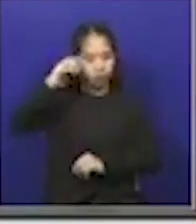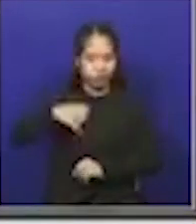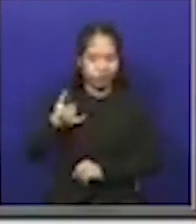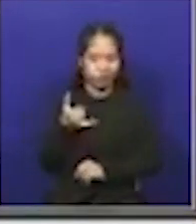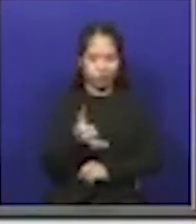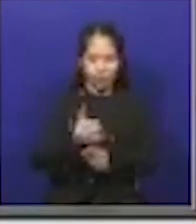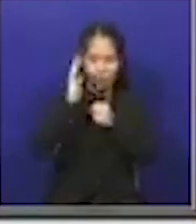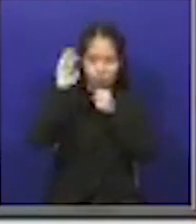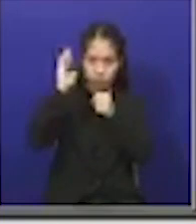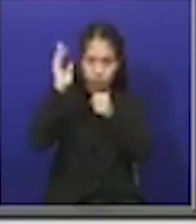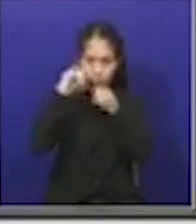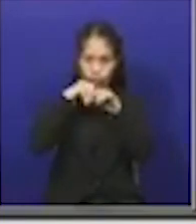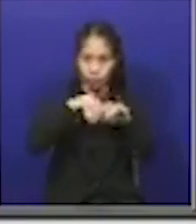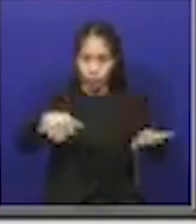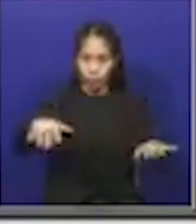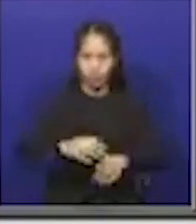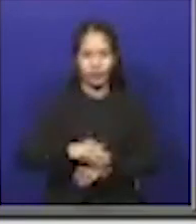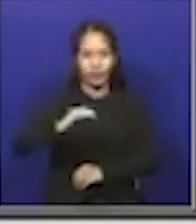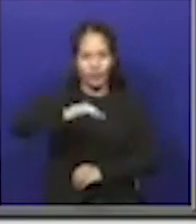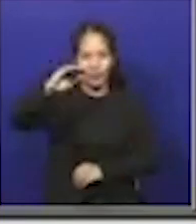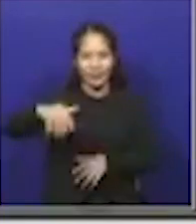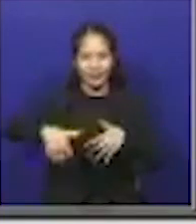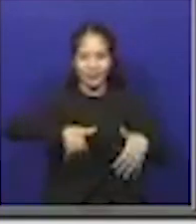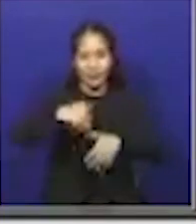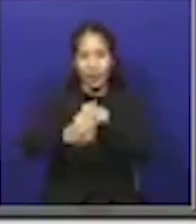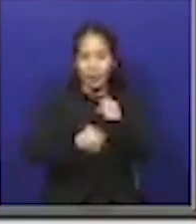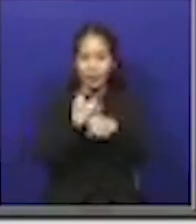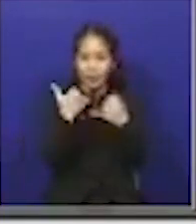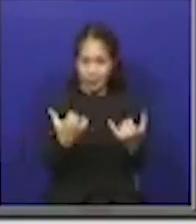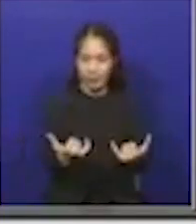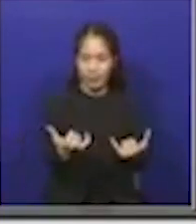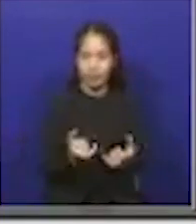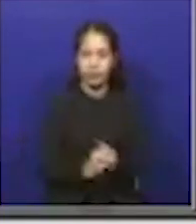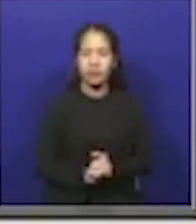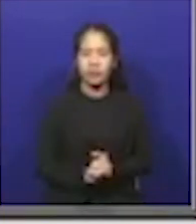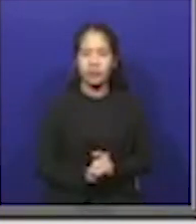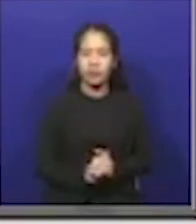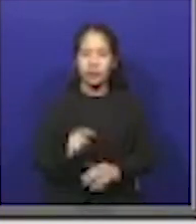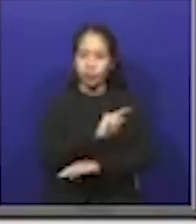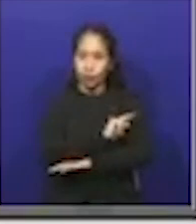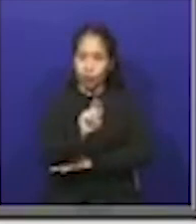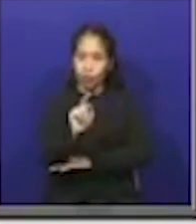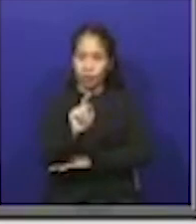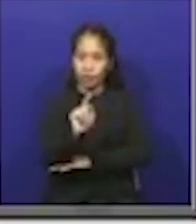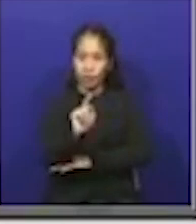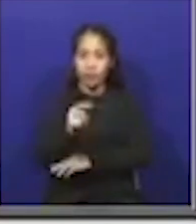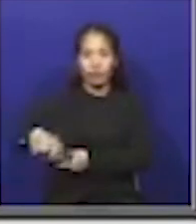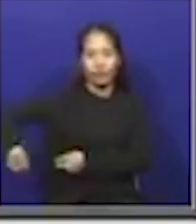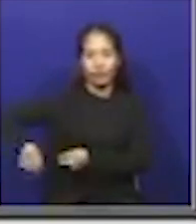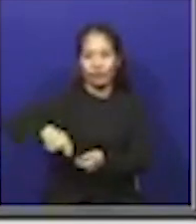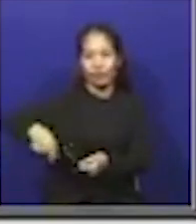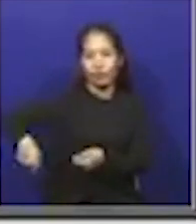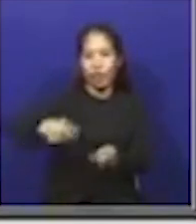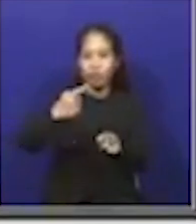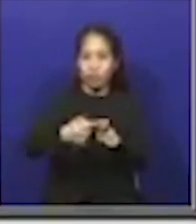ศว่าพ่อแม่พี่น้องปีนี้นะวันเทศกาลสงกราน